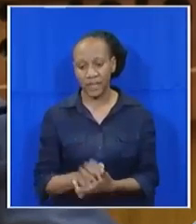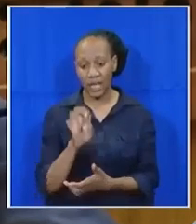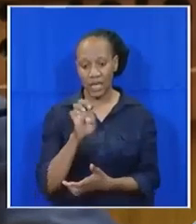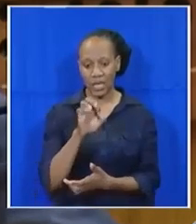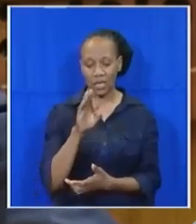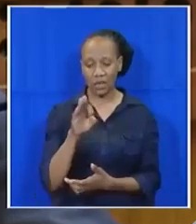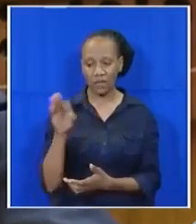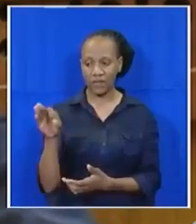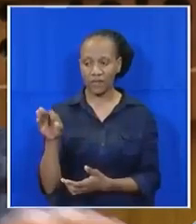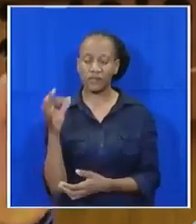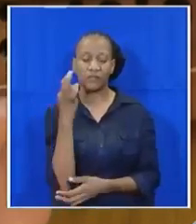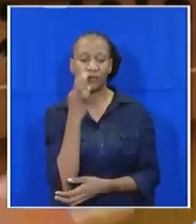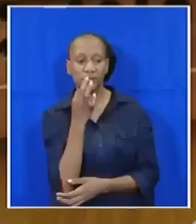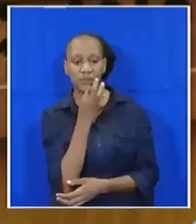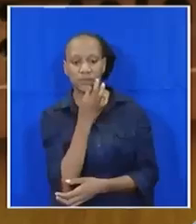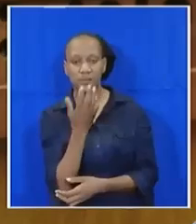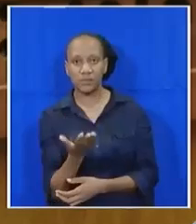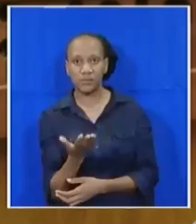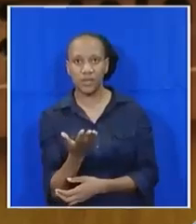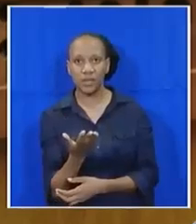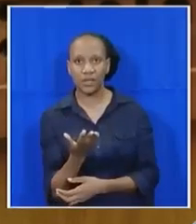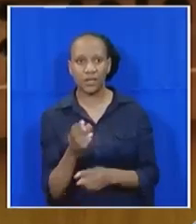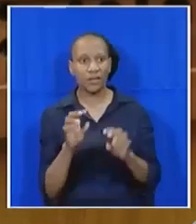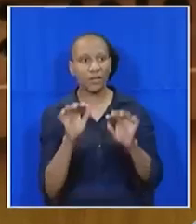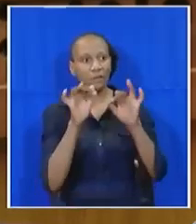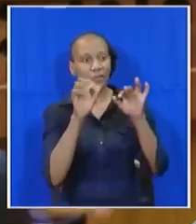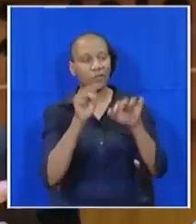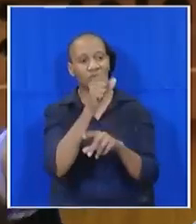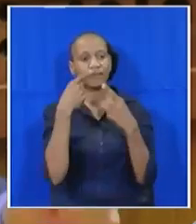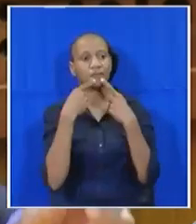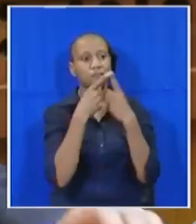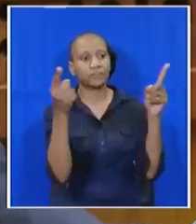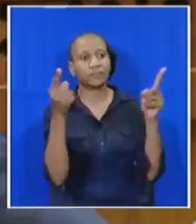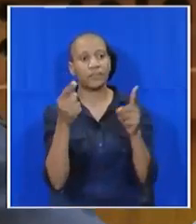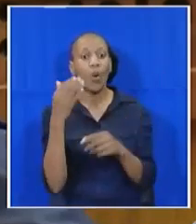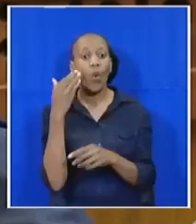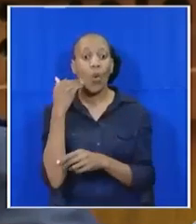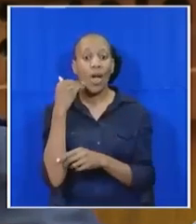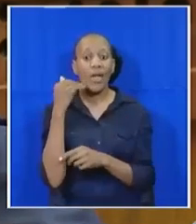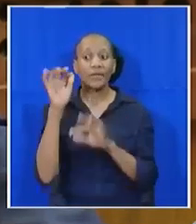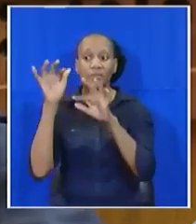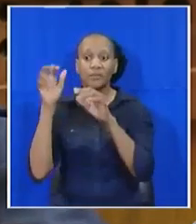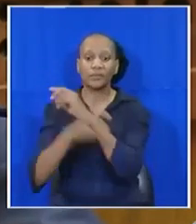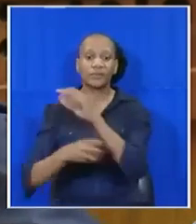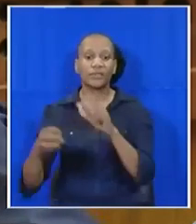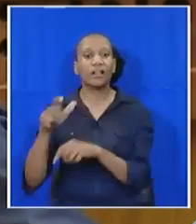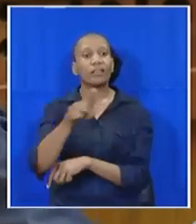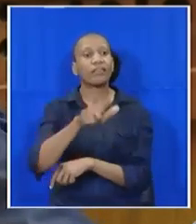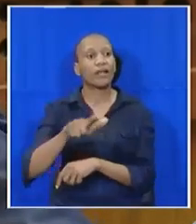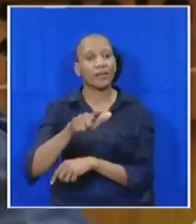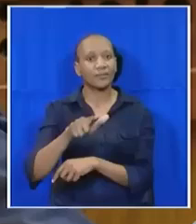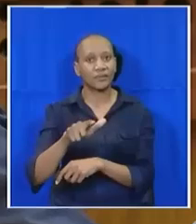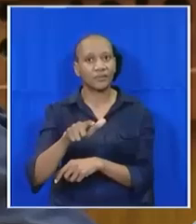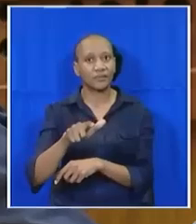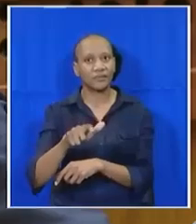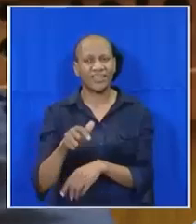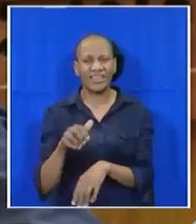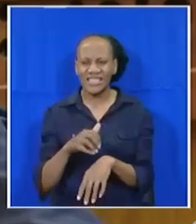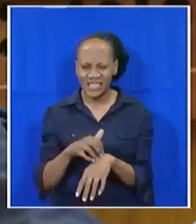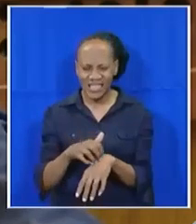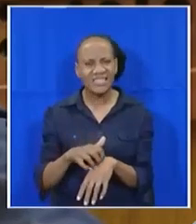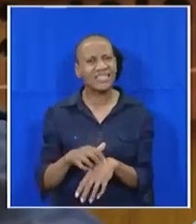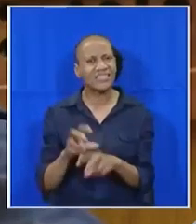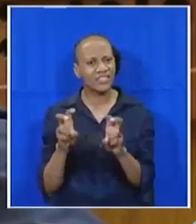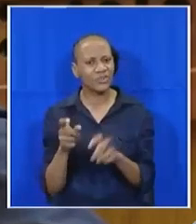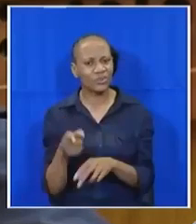grond gesteel, dan moet daar nie sensitiwiteit wees nie. Maar nou is hulle oorsensitief. Ek het mos net gesê, want kom ek sê maar vir